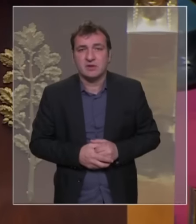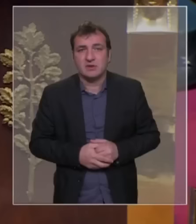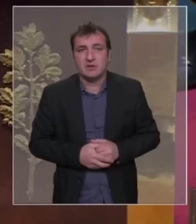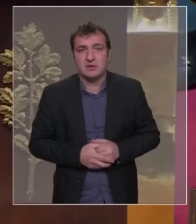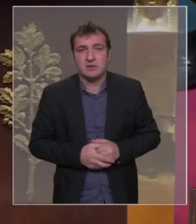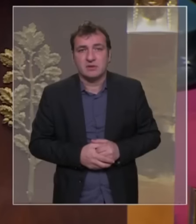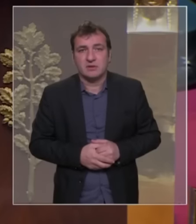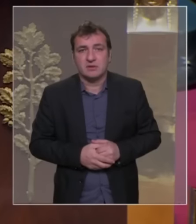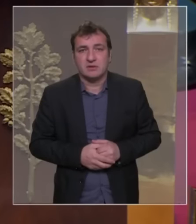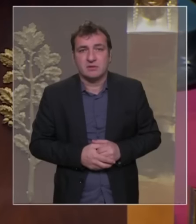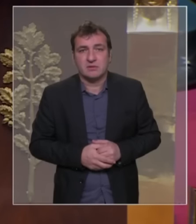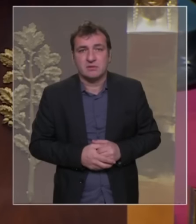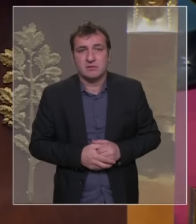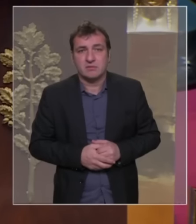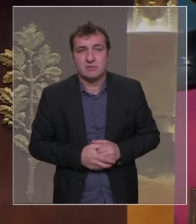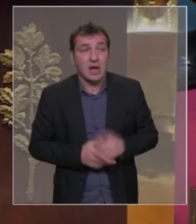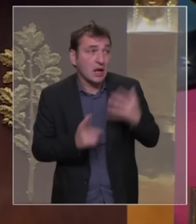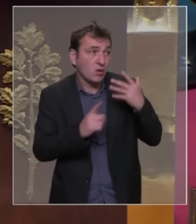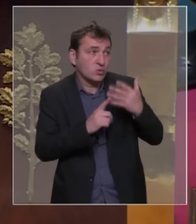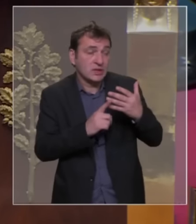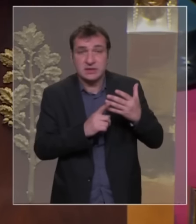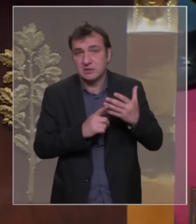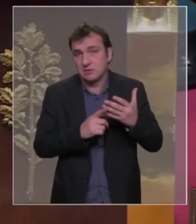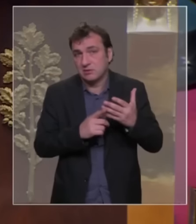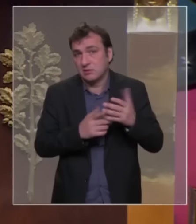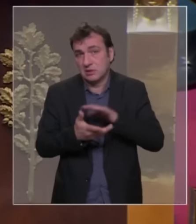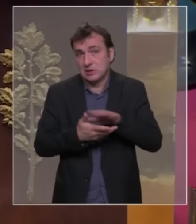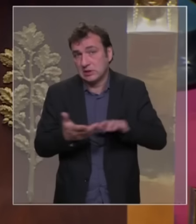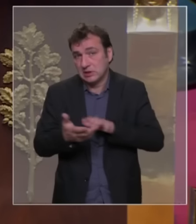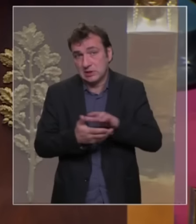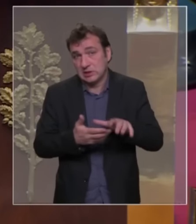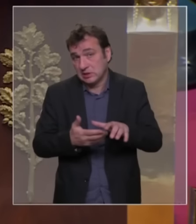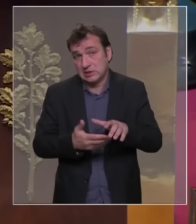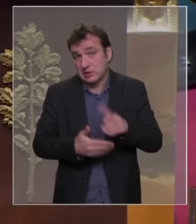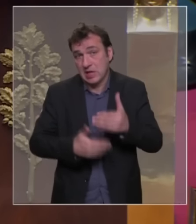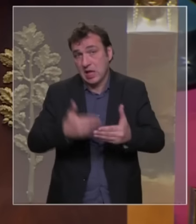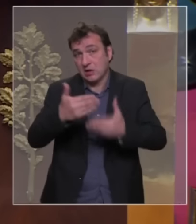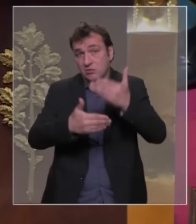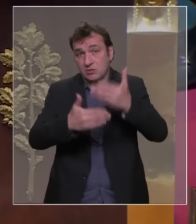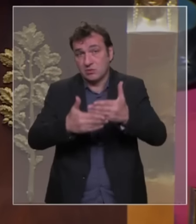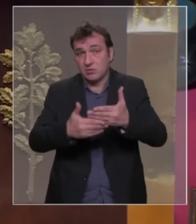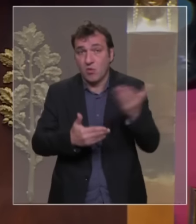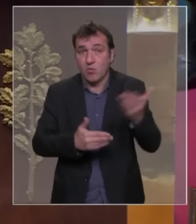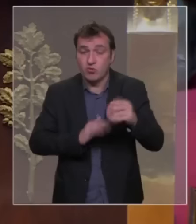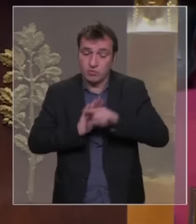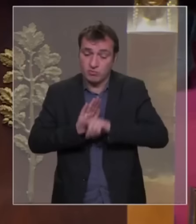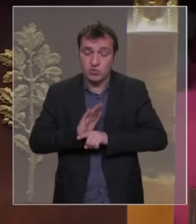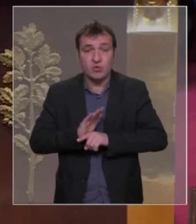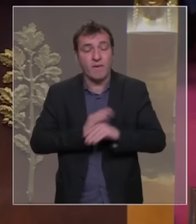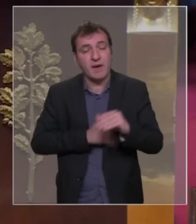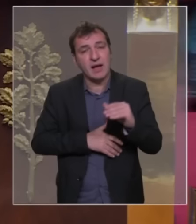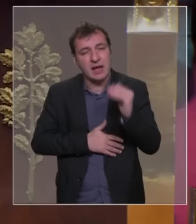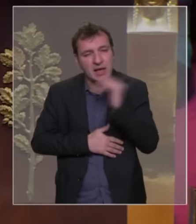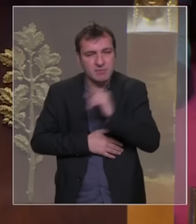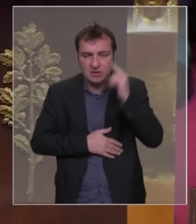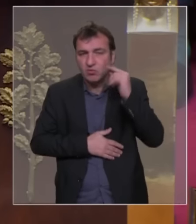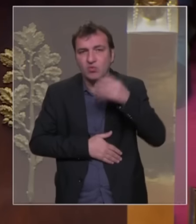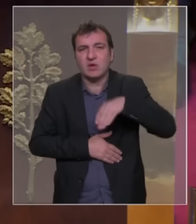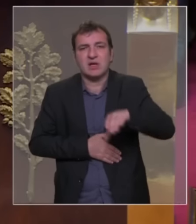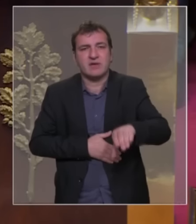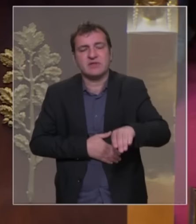Dans un contexte de crise du secteur de la construction, il nous faut des mesures rapides pour l'investissement locatif